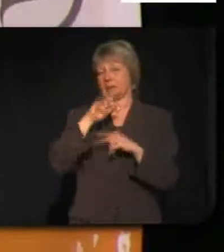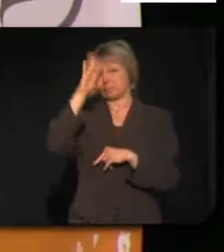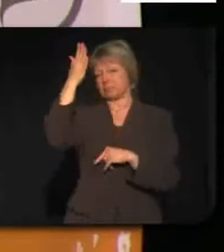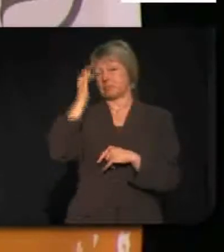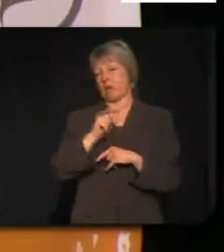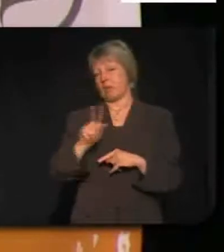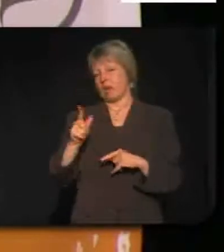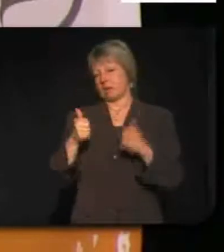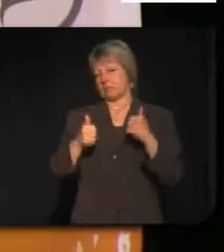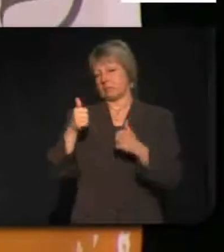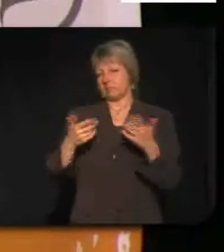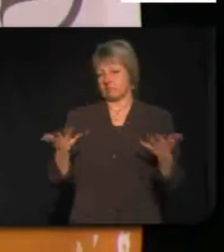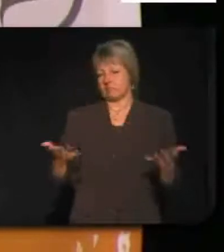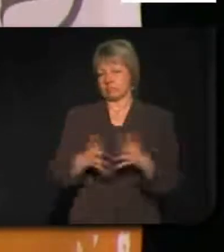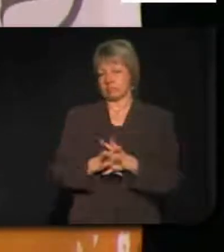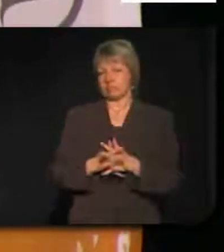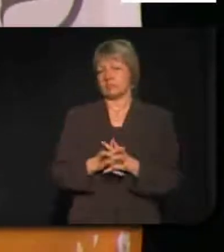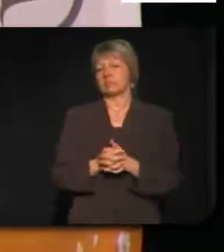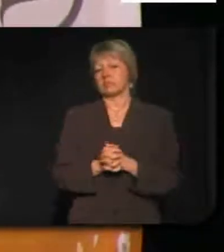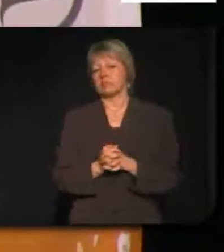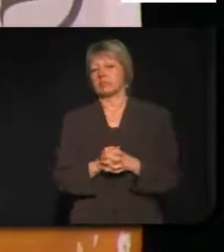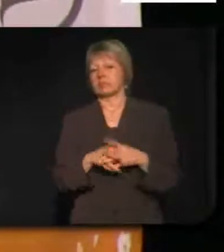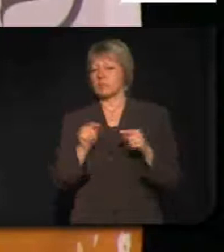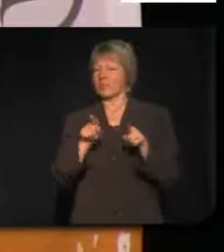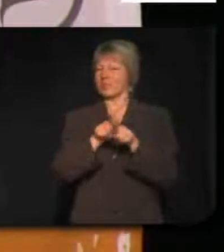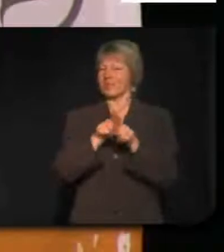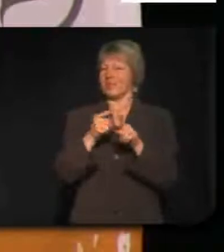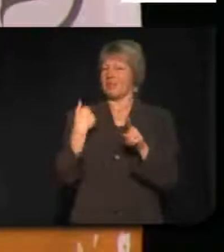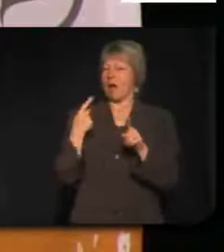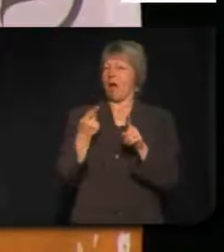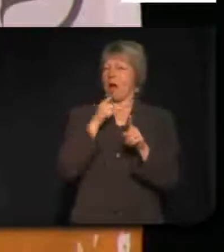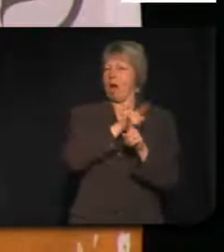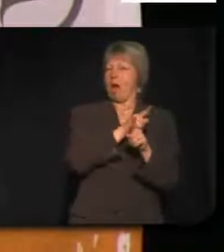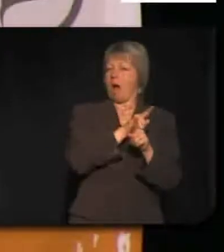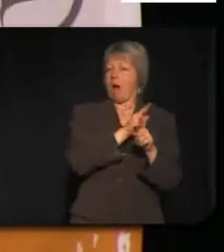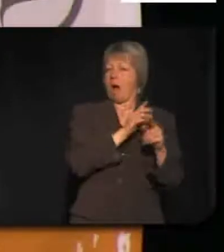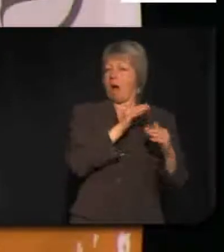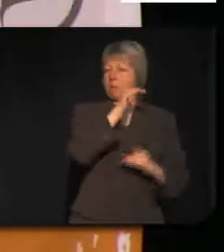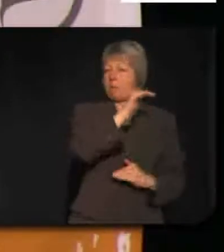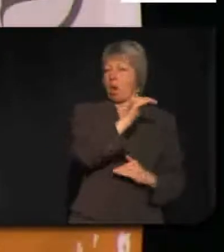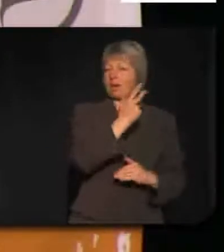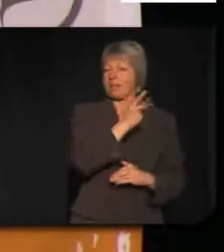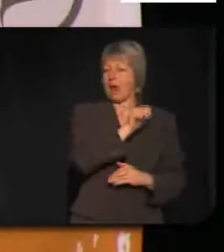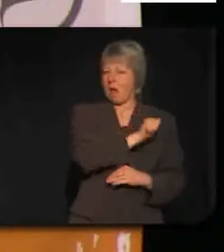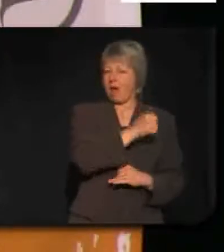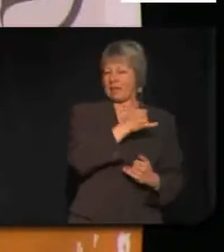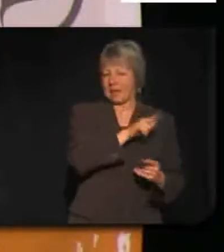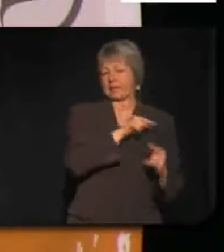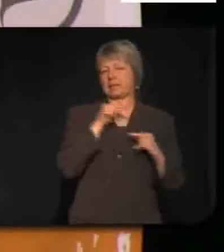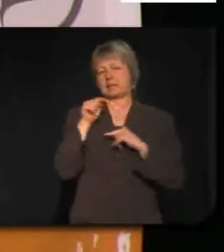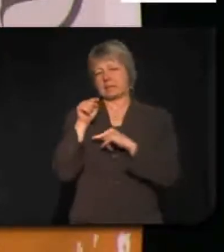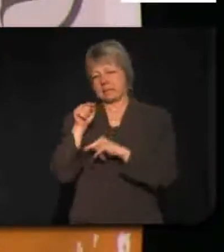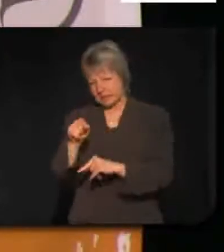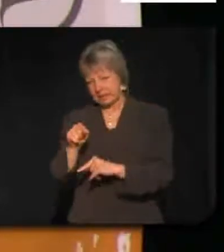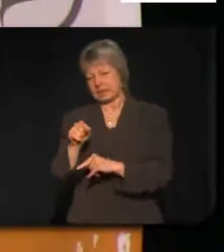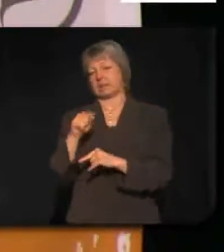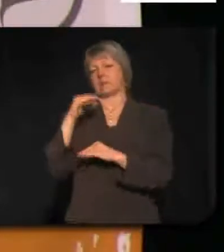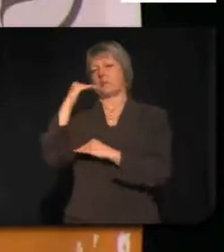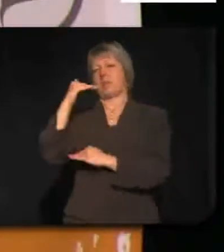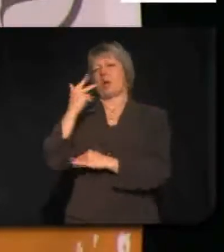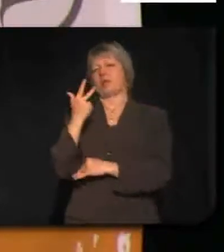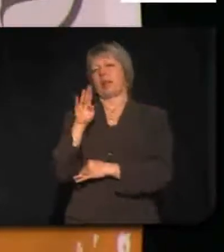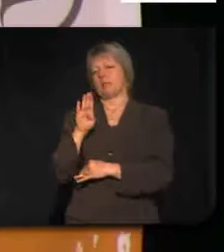nicht also exakt dasselbe was mein Block 3a Karte gemacht haben machen wir jetzt wieder im Block 3b